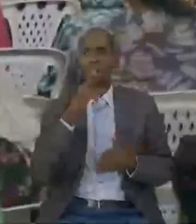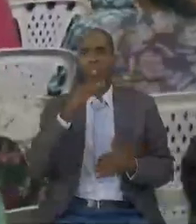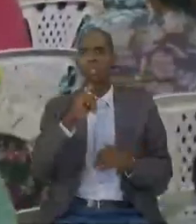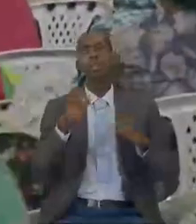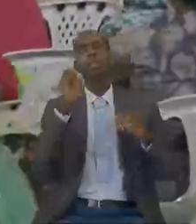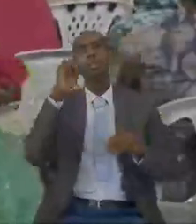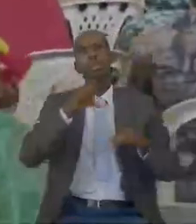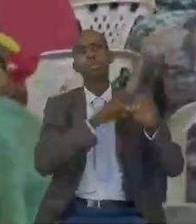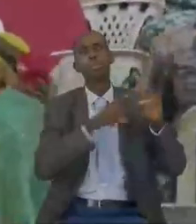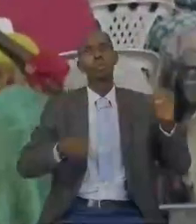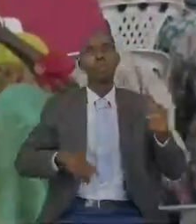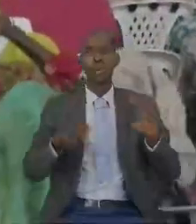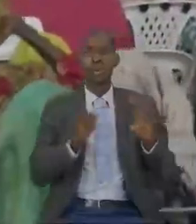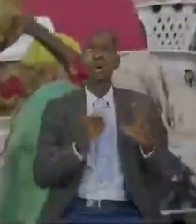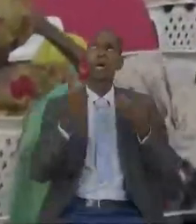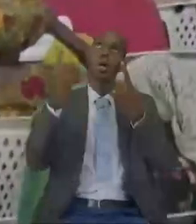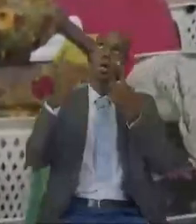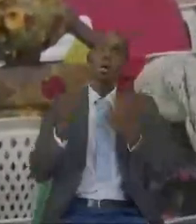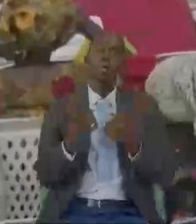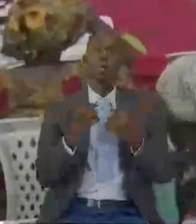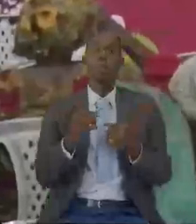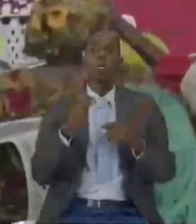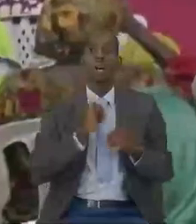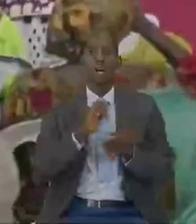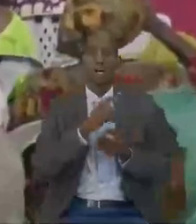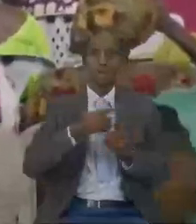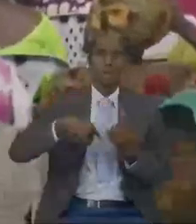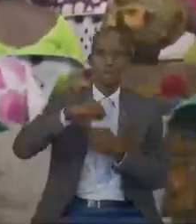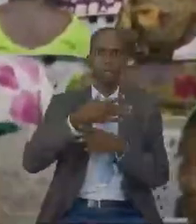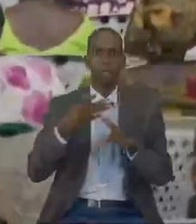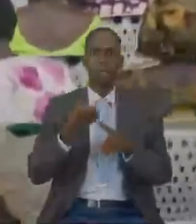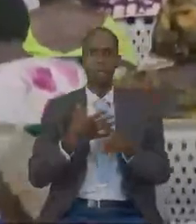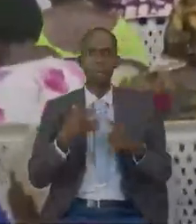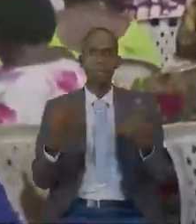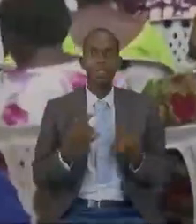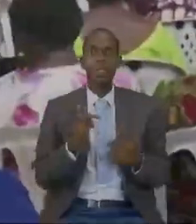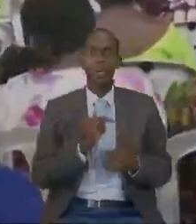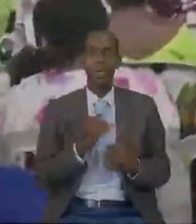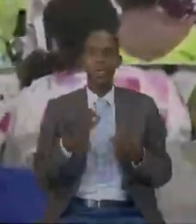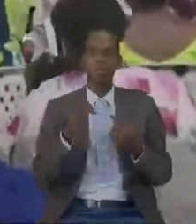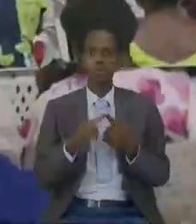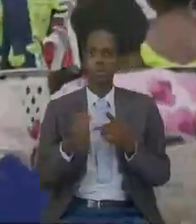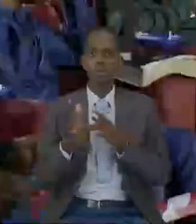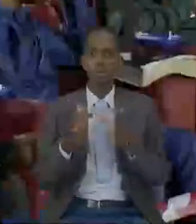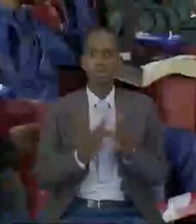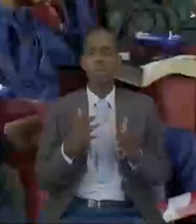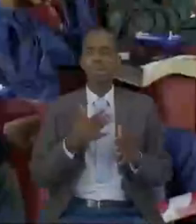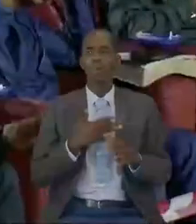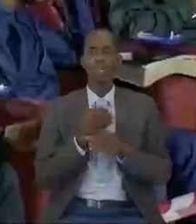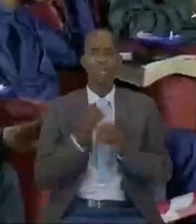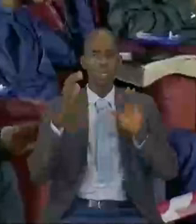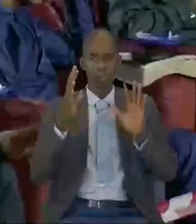maintenant. Et tu dis, oui Seigneur, je viens. Je me détourne de mes péchés. Et je viens à Jésus-Christ,